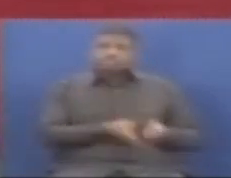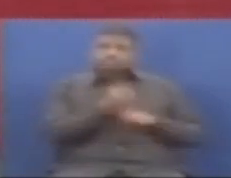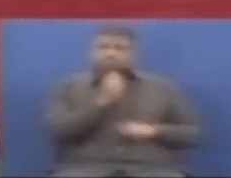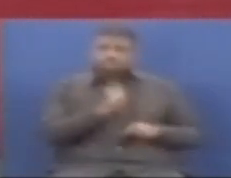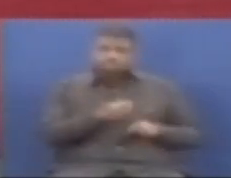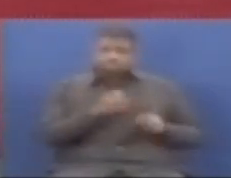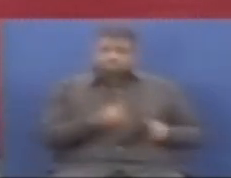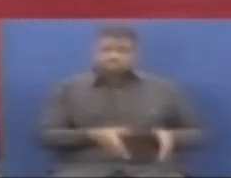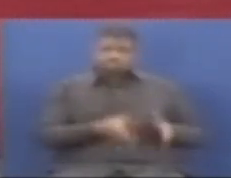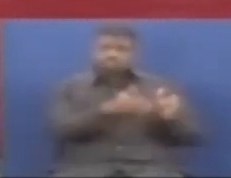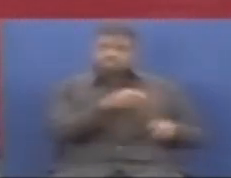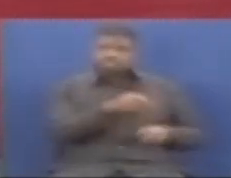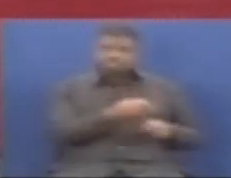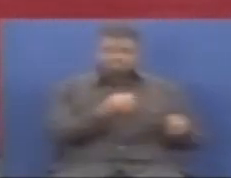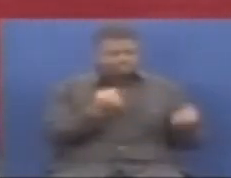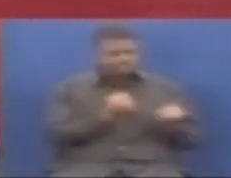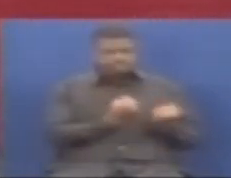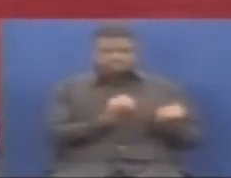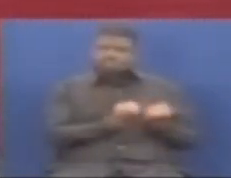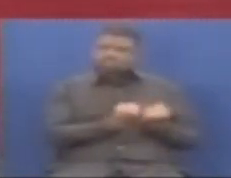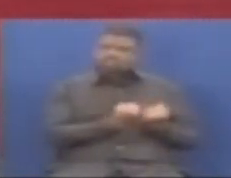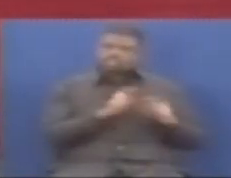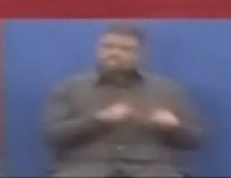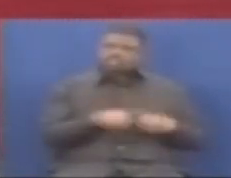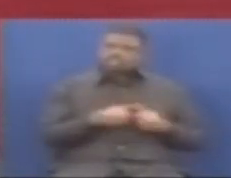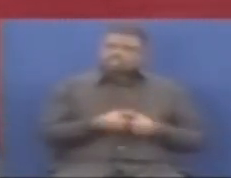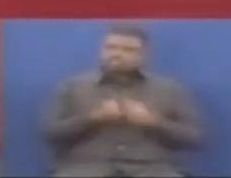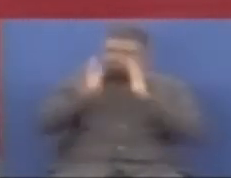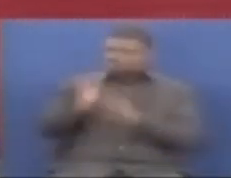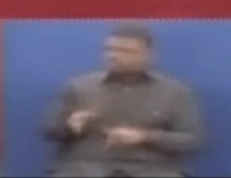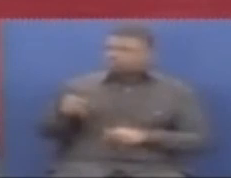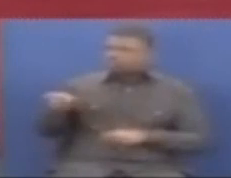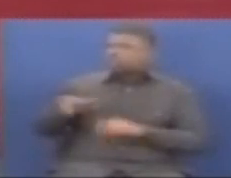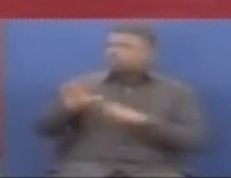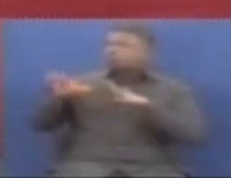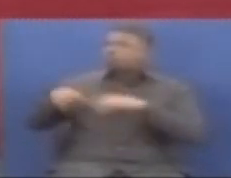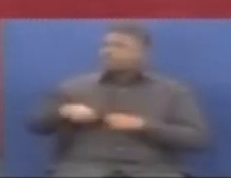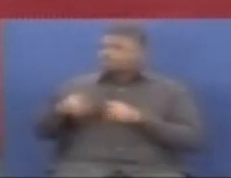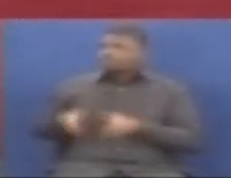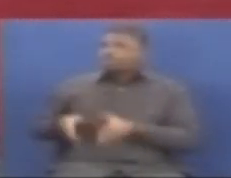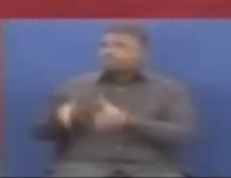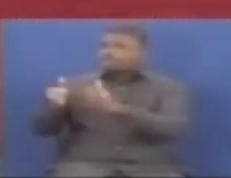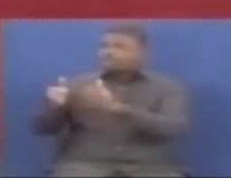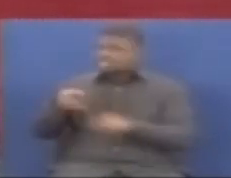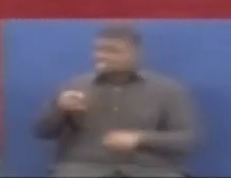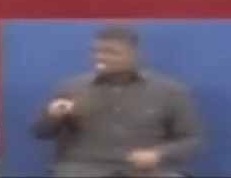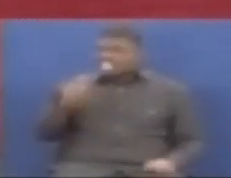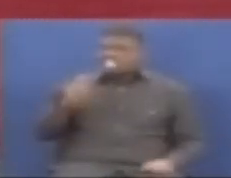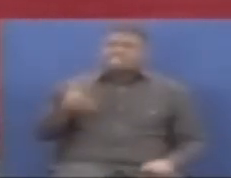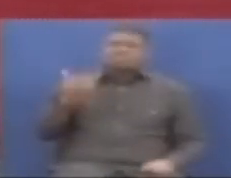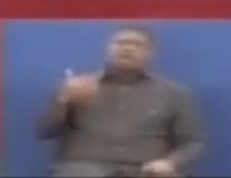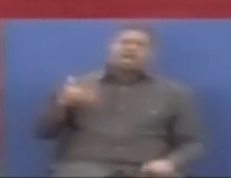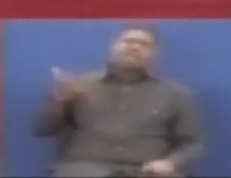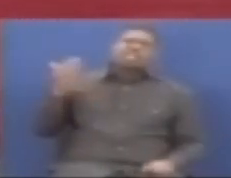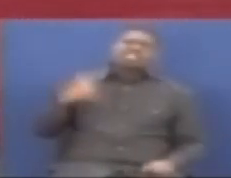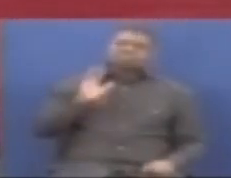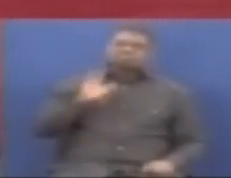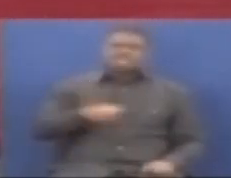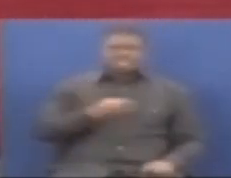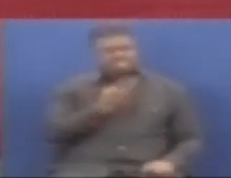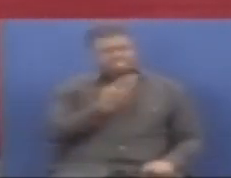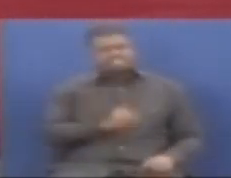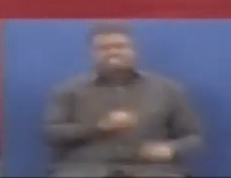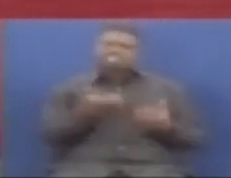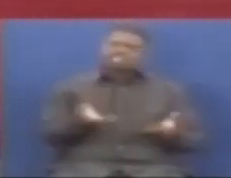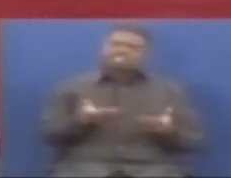fedha kutoka Abu Dhabi, na pia tumeonyesha mheshimiwa naibu spika kwenye bajeti, mheshimiwa mbunge anafahamu kwamba tumeonyesha kwamba ujenzi